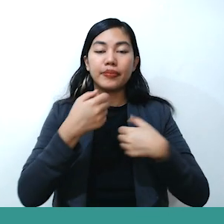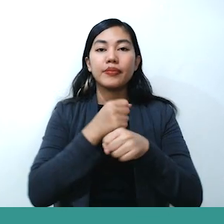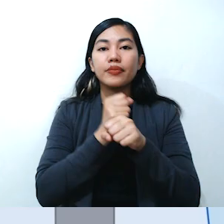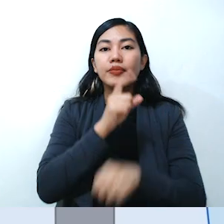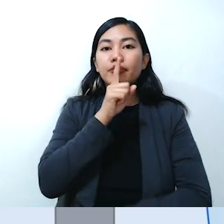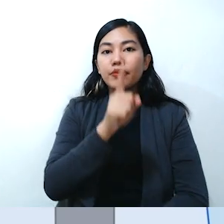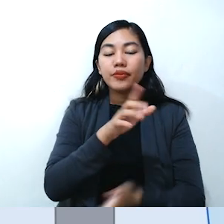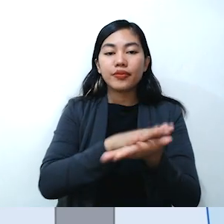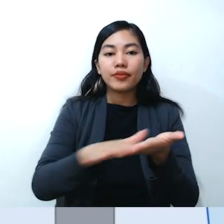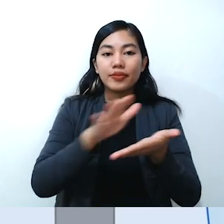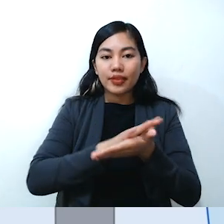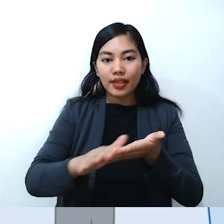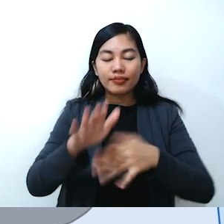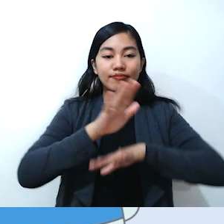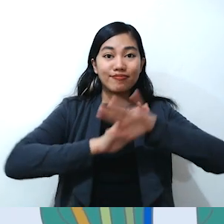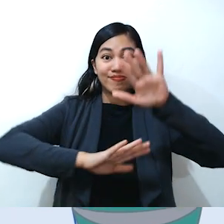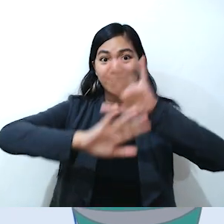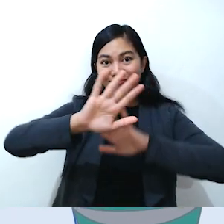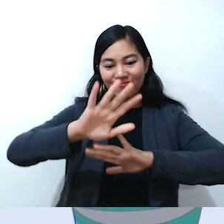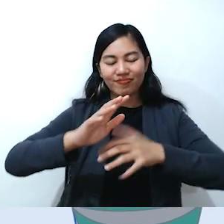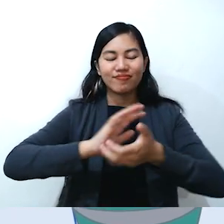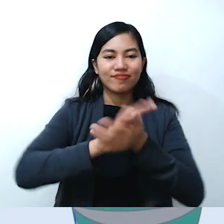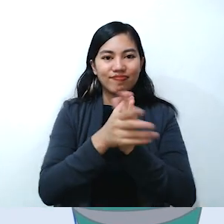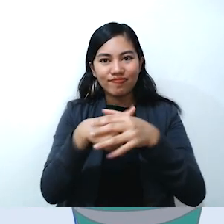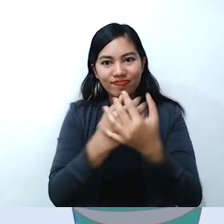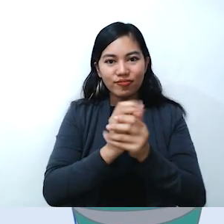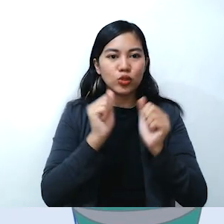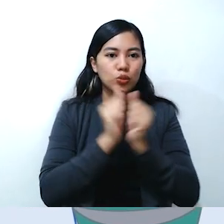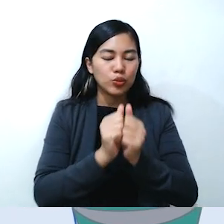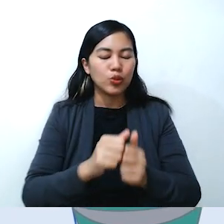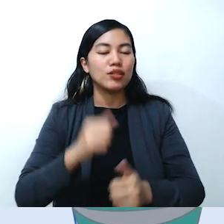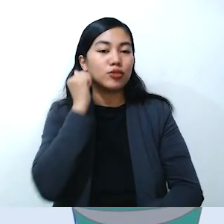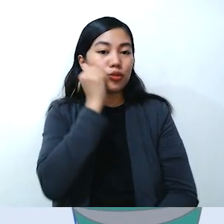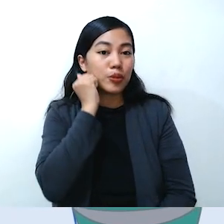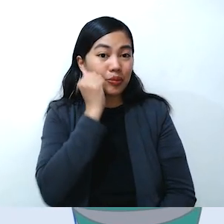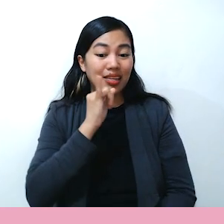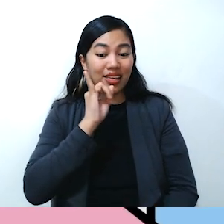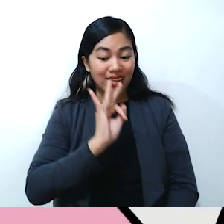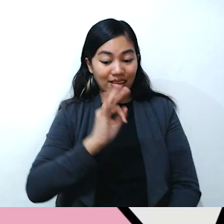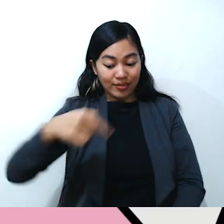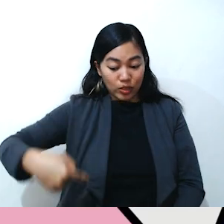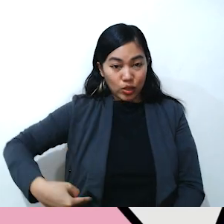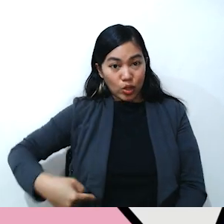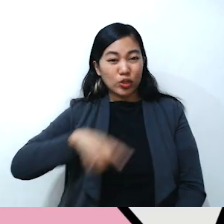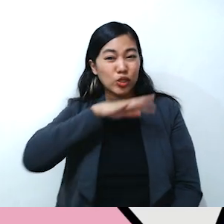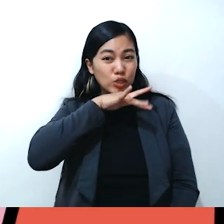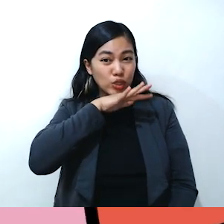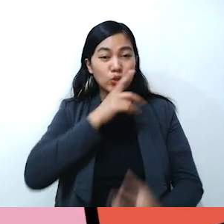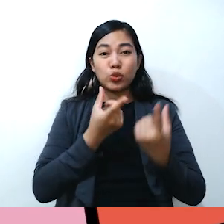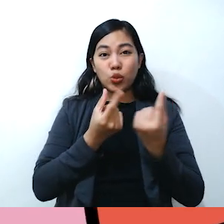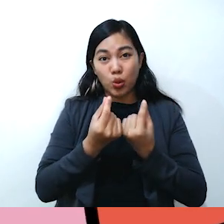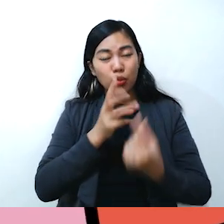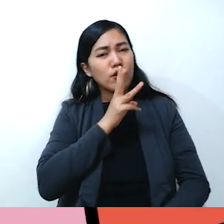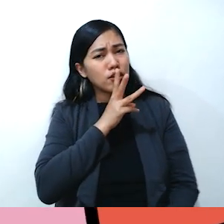ang kalinisan. Naguhugas muna ako ng kamay gamit ang sabon. Kung marumi ang balat kung saan ako mag-i-inject, nililinis ko ito ng sabon at